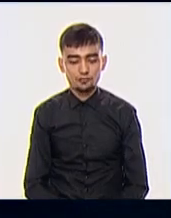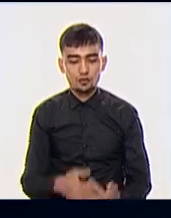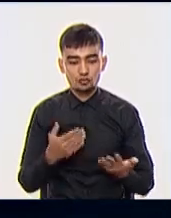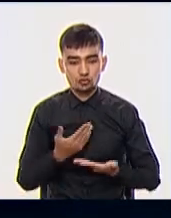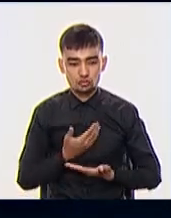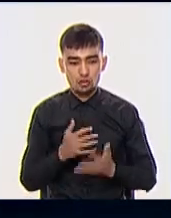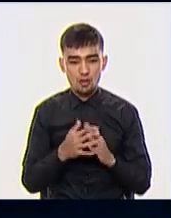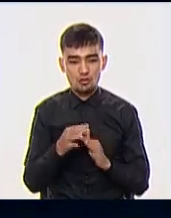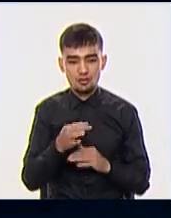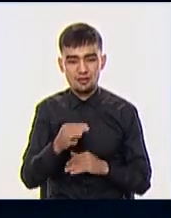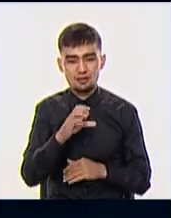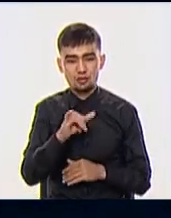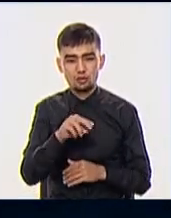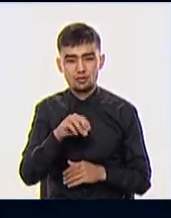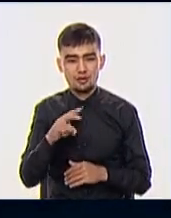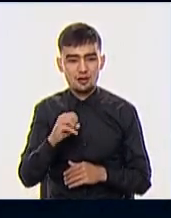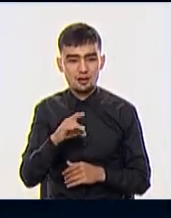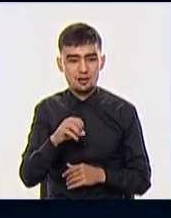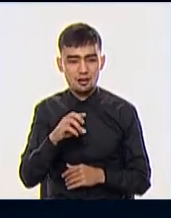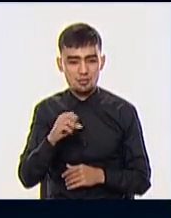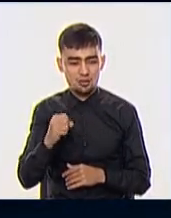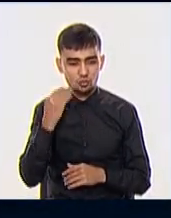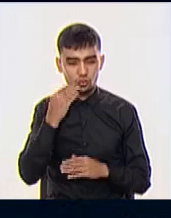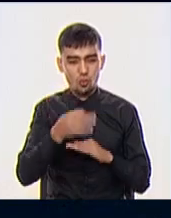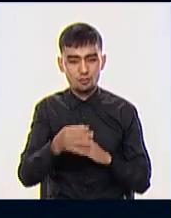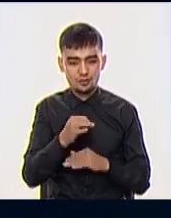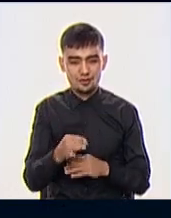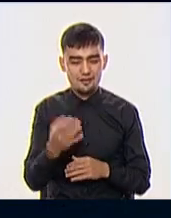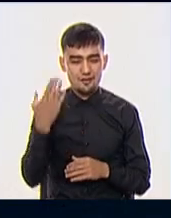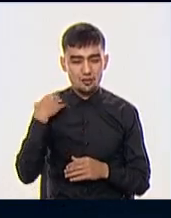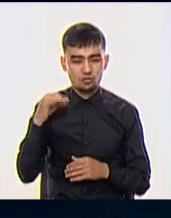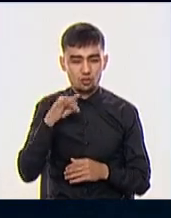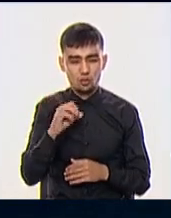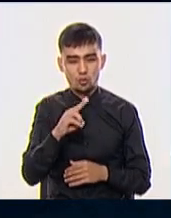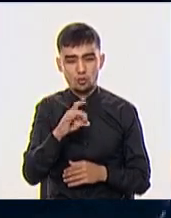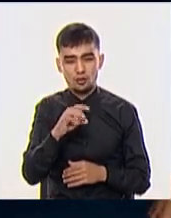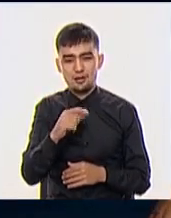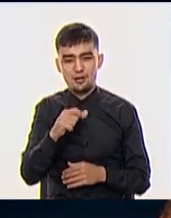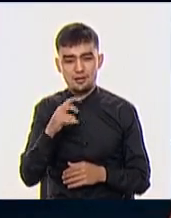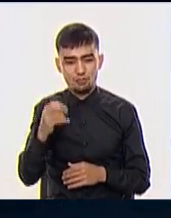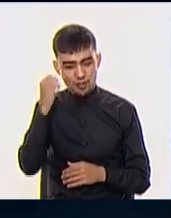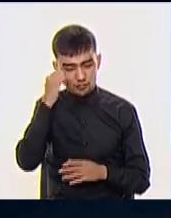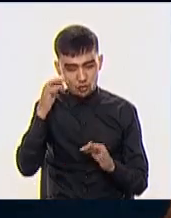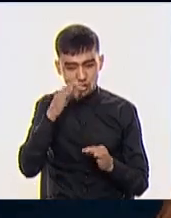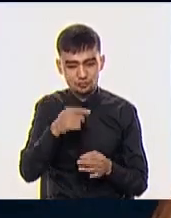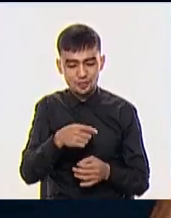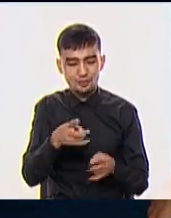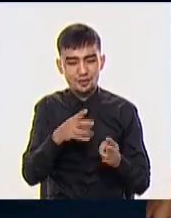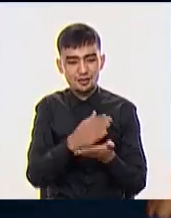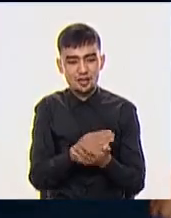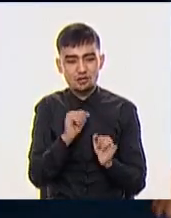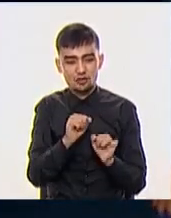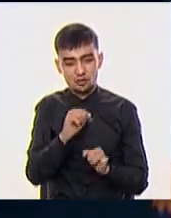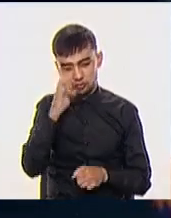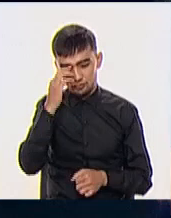А жители села Султан-Рабат в Туркестанской области пытаются отстоять средневековый курган, исторический памятник, находящийся под